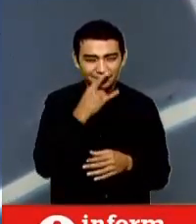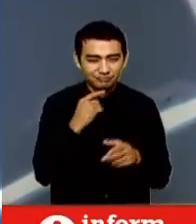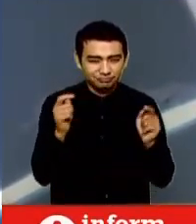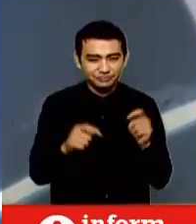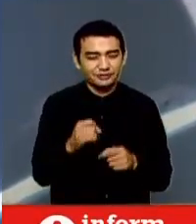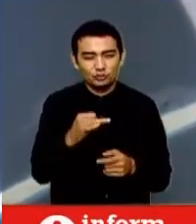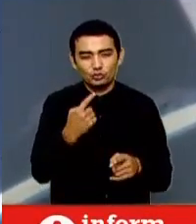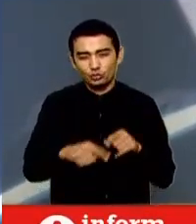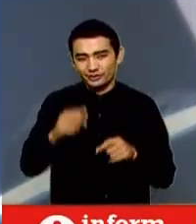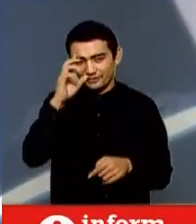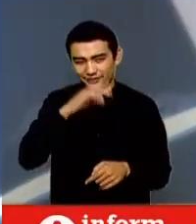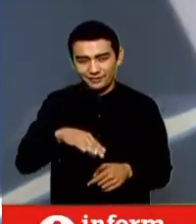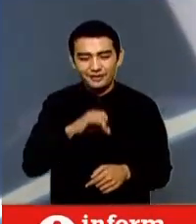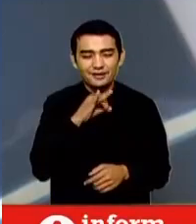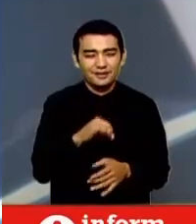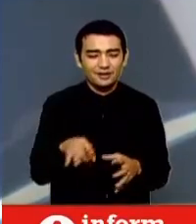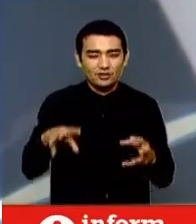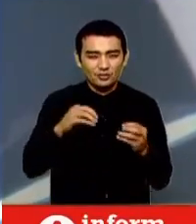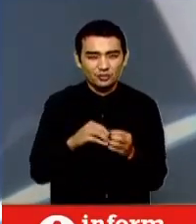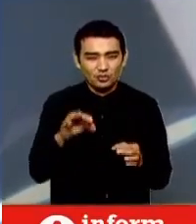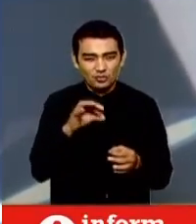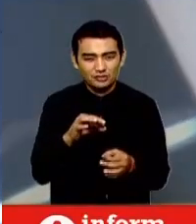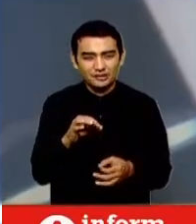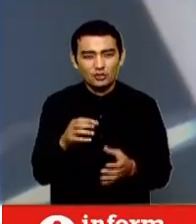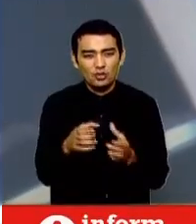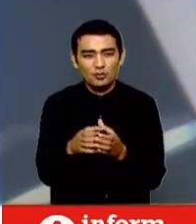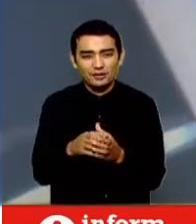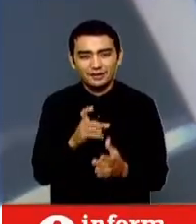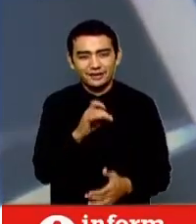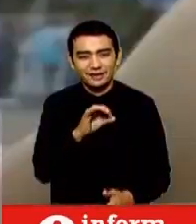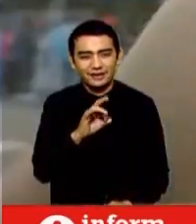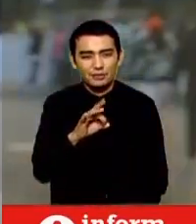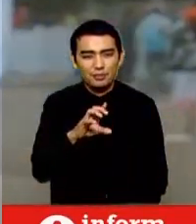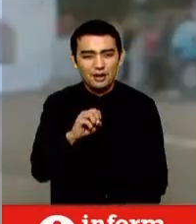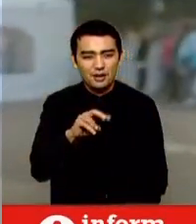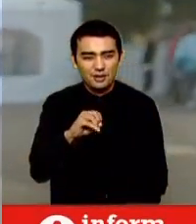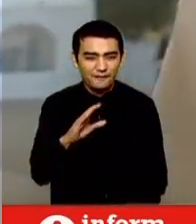и других стран по традиции на дистанцию вышла и команда Herbalife